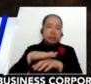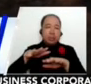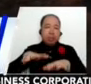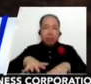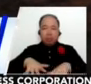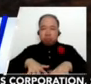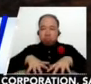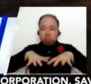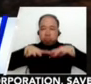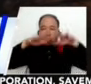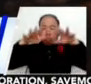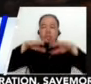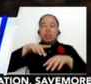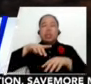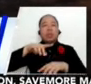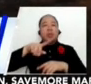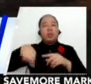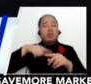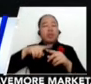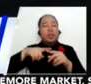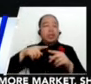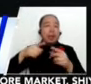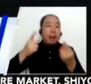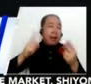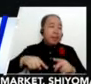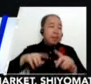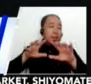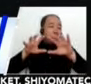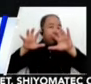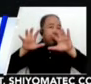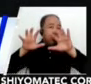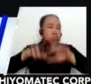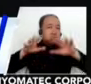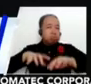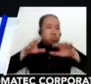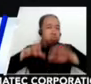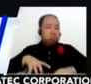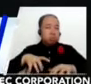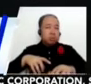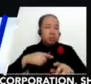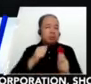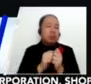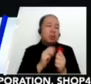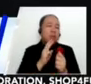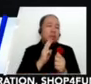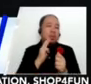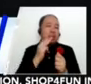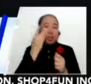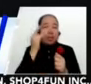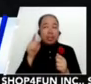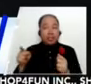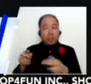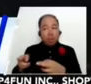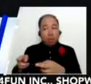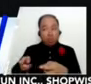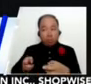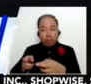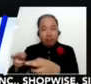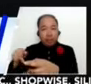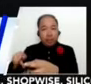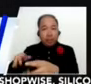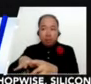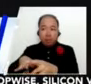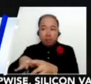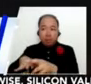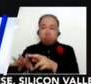may bagyo na may kasamang maraming ulan. Kapag umapaw kasi ang ilog na katabi ng barangay at lumakas ang alon mula sa